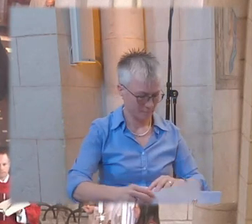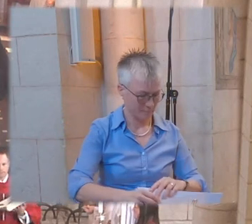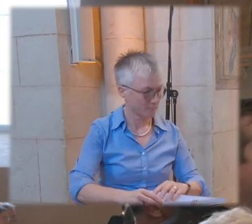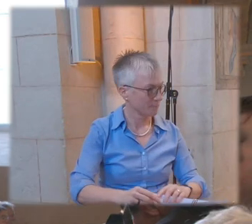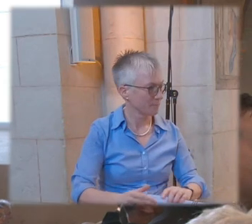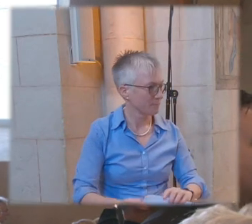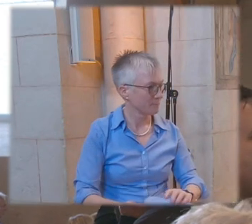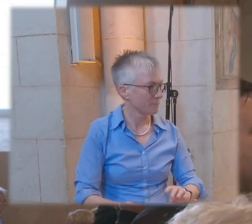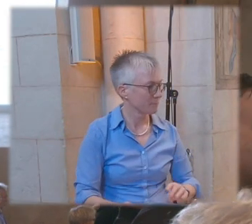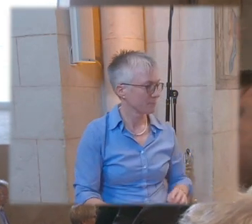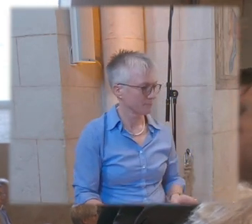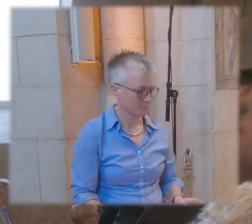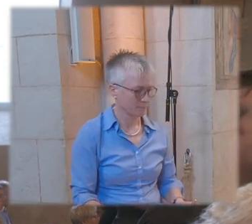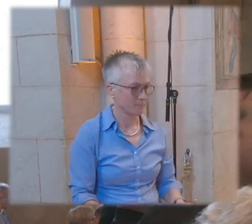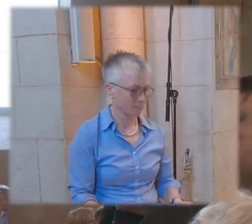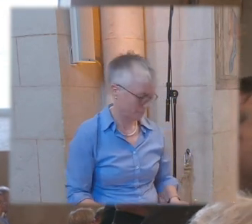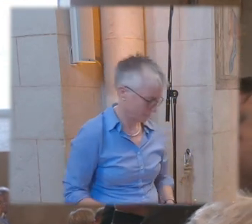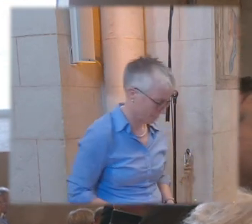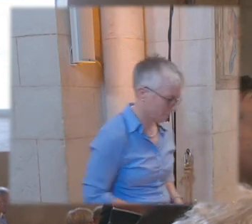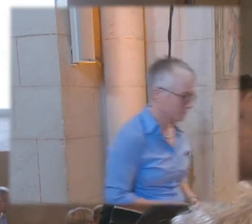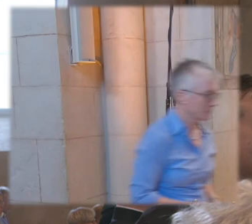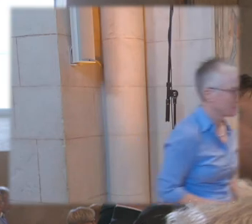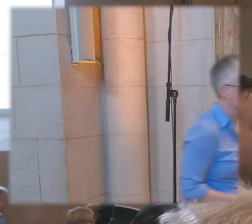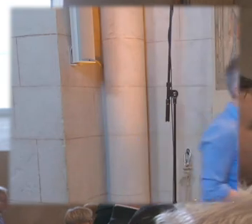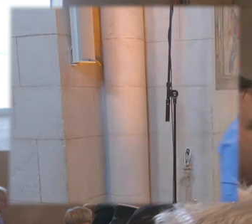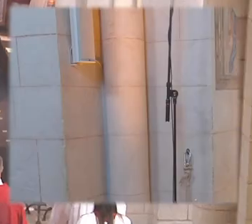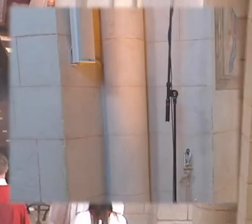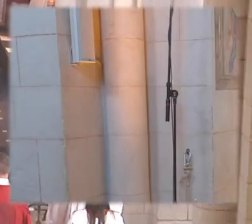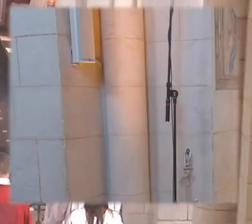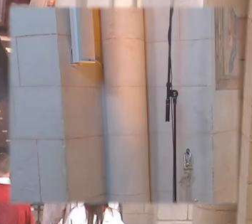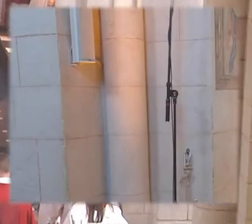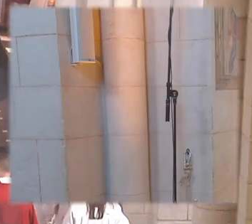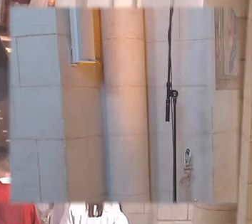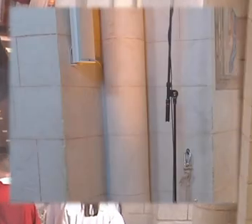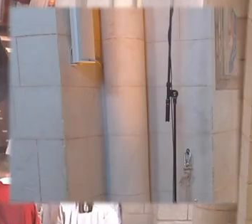Los sei dir, Christus.